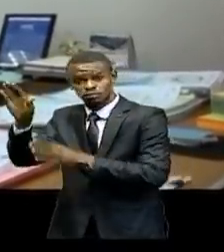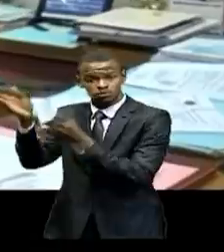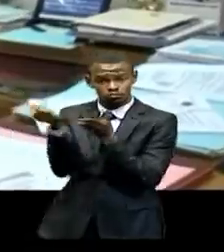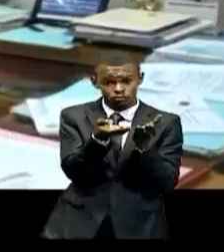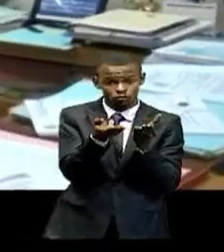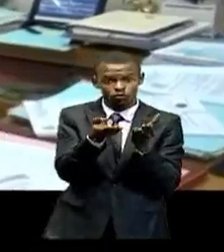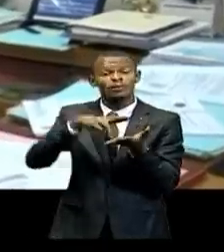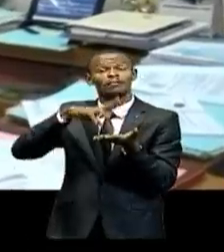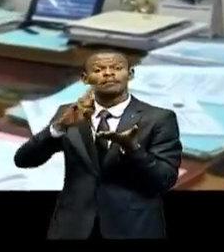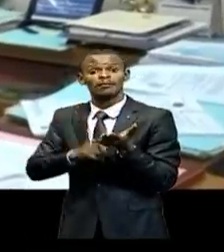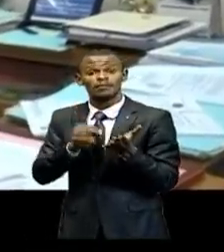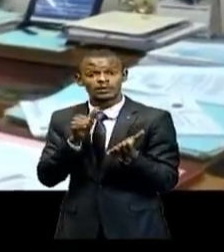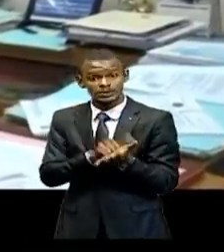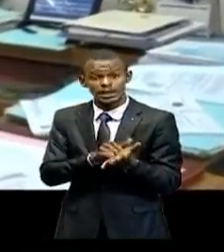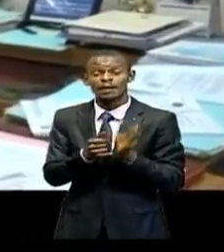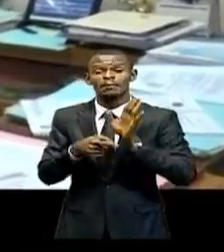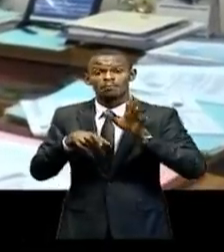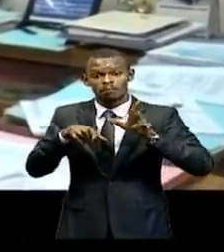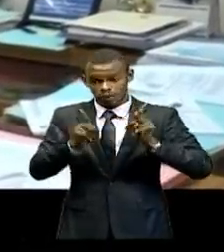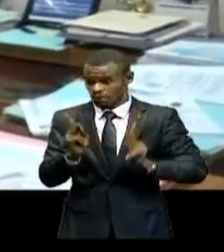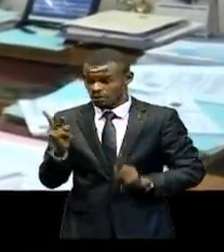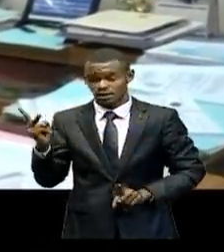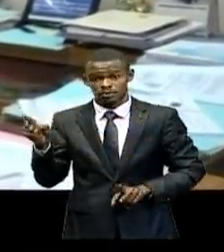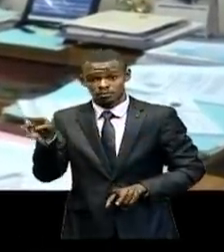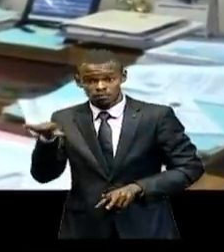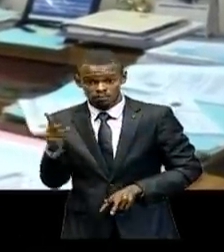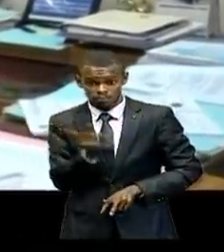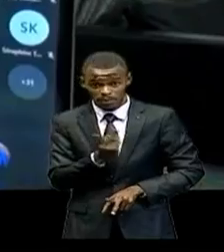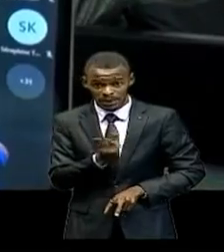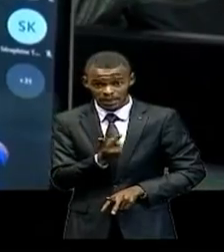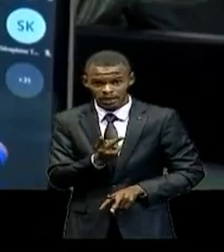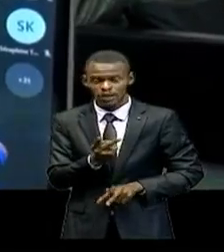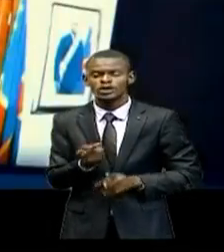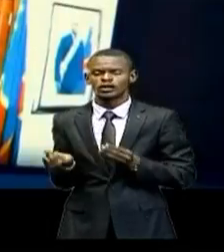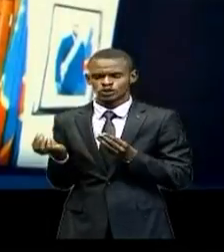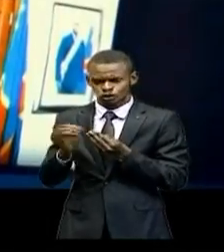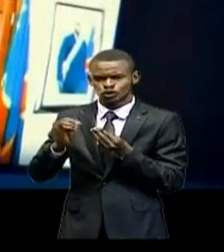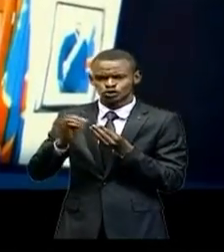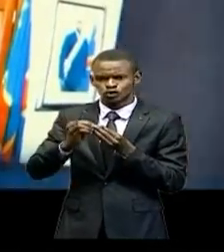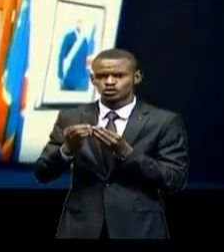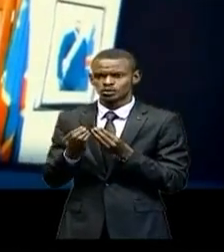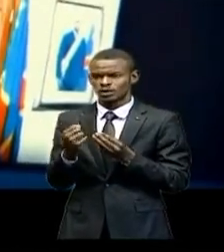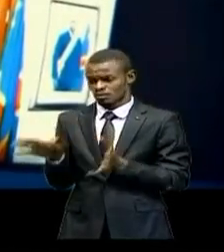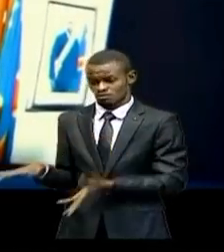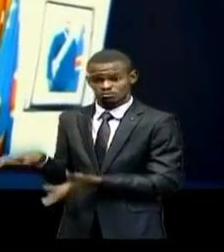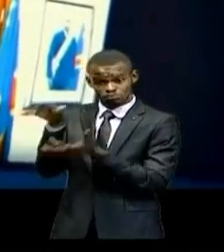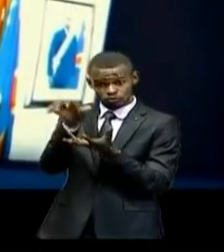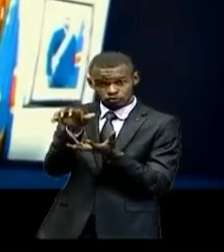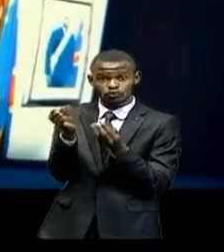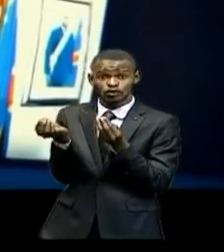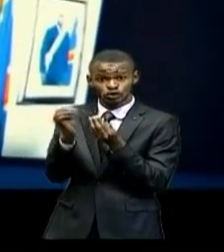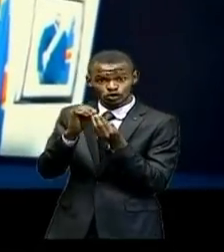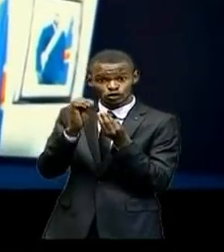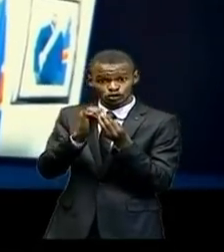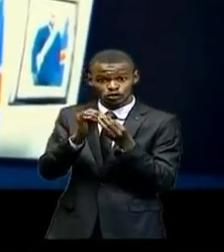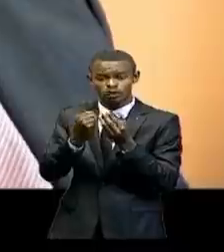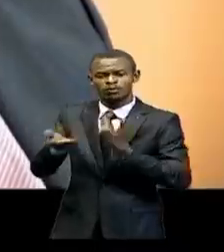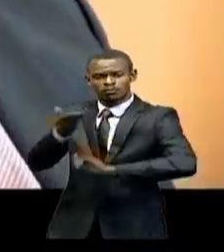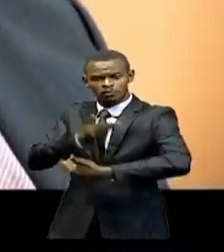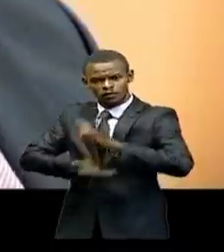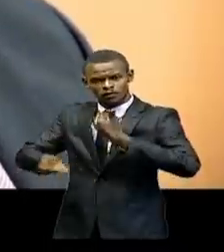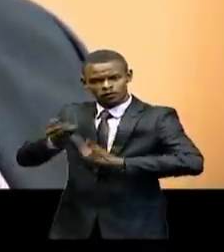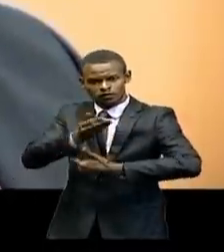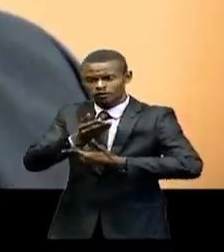leur permettra respectivement d'augmenter les volumes des échanges commerciaux et des recettes, de réaliser les importations